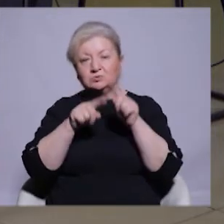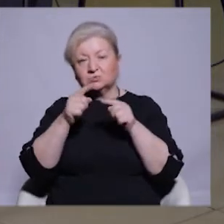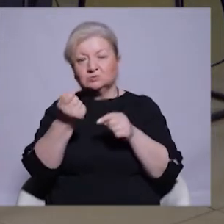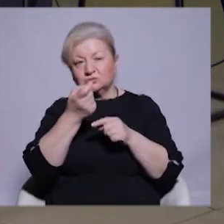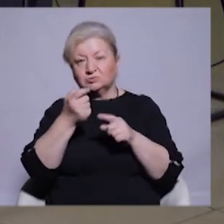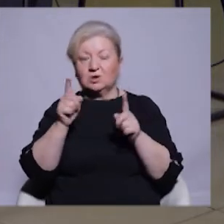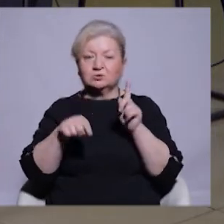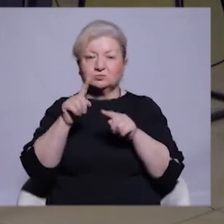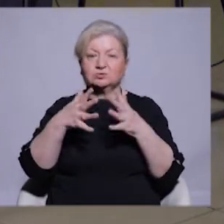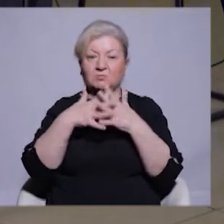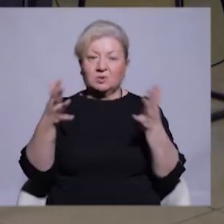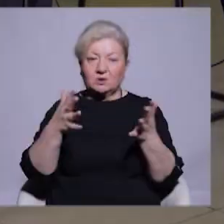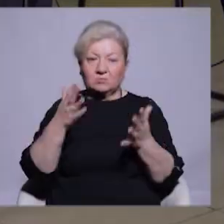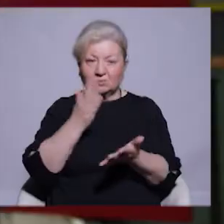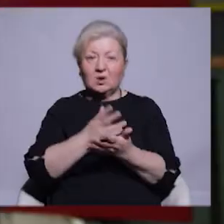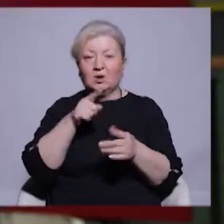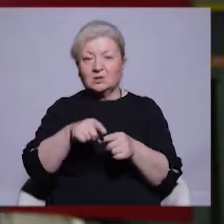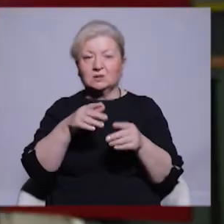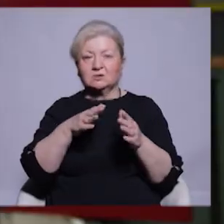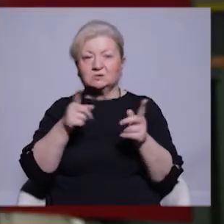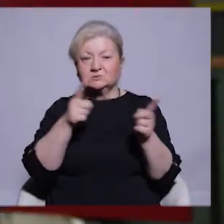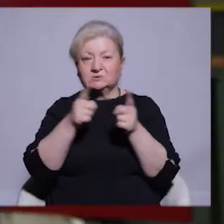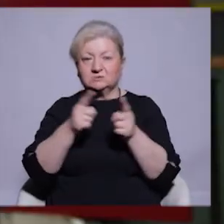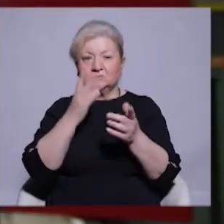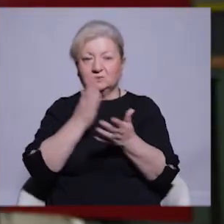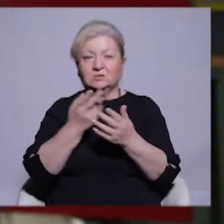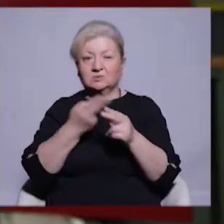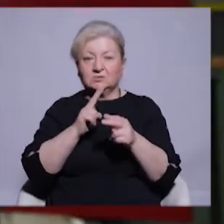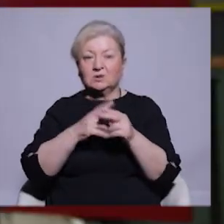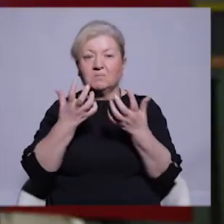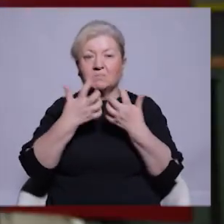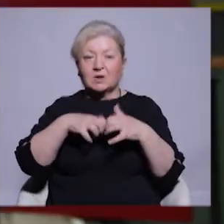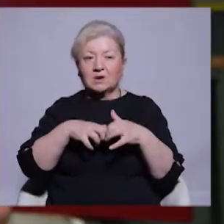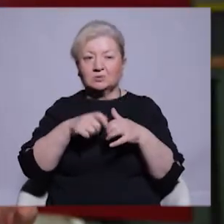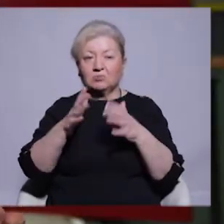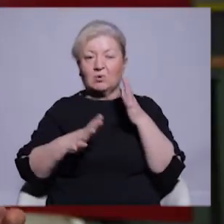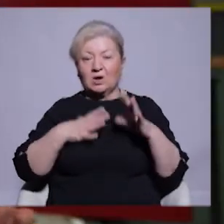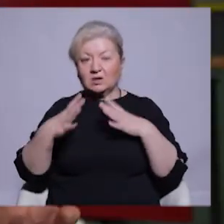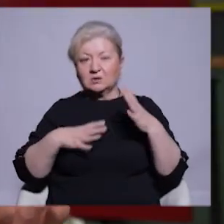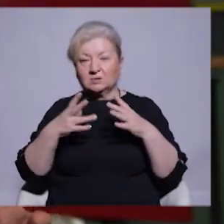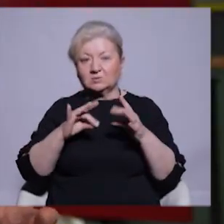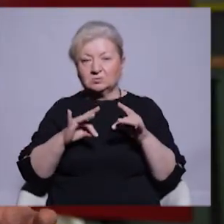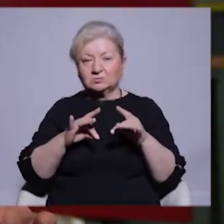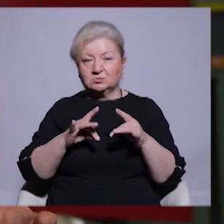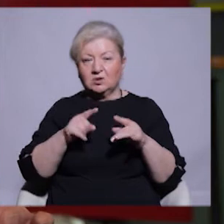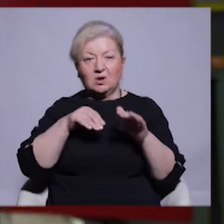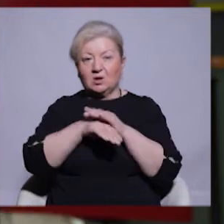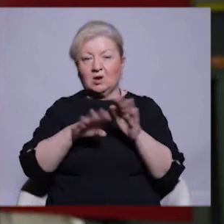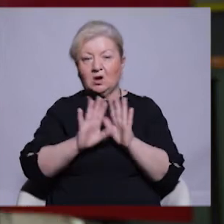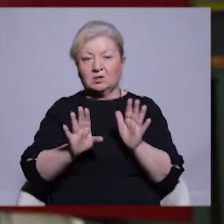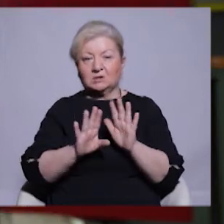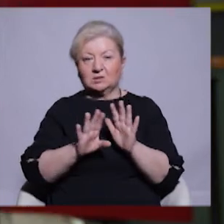ზოგჯერ ნაკლები, მაგრამ არის ეს სიდიდეები და მაშინ გამოდის, რომ მექანიკური ენერგია, ასე ვთქვათ, თითქმის არასდროს არ